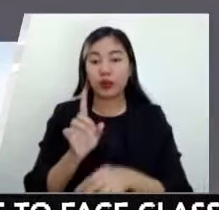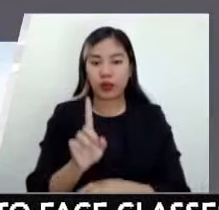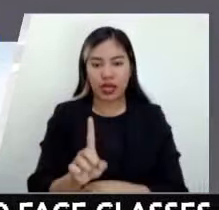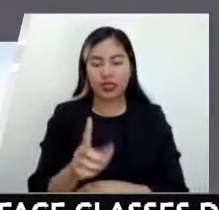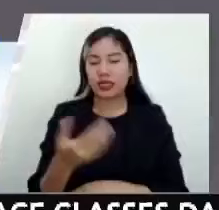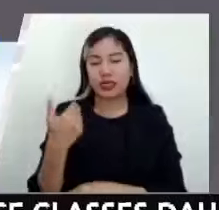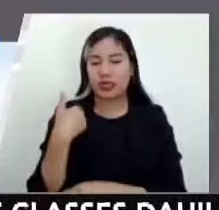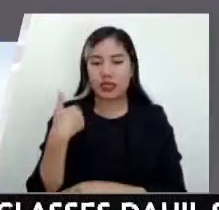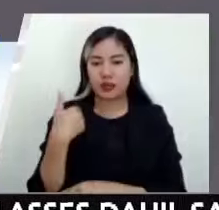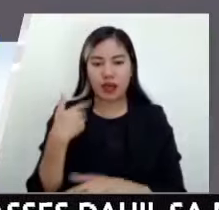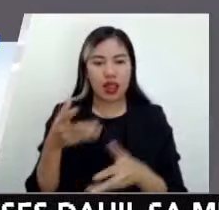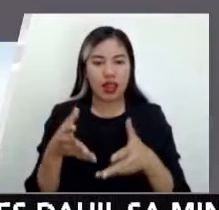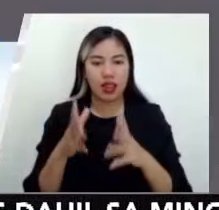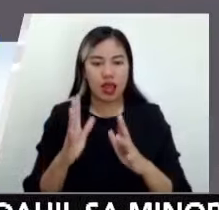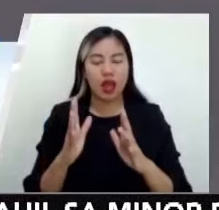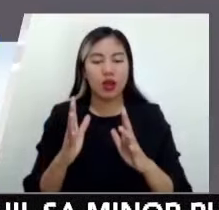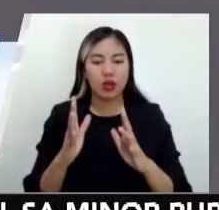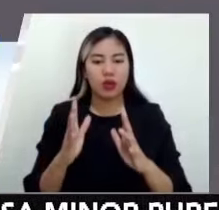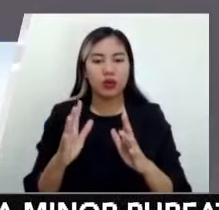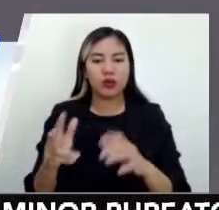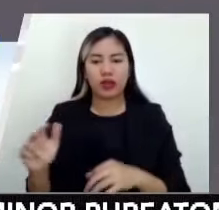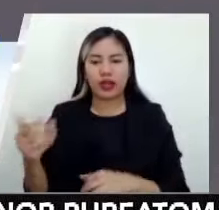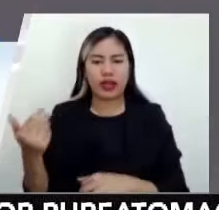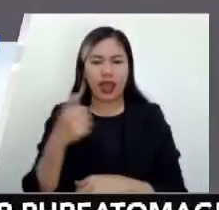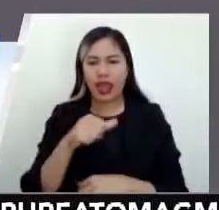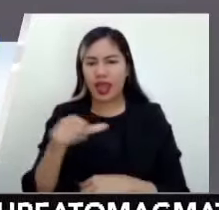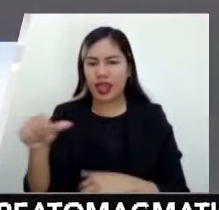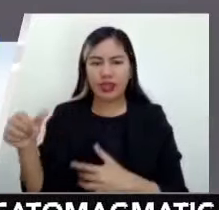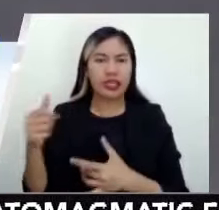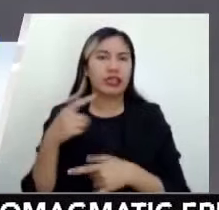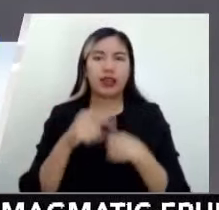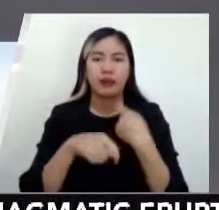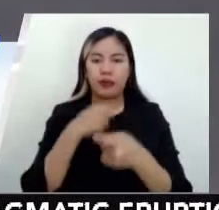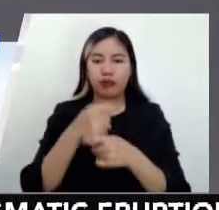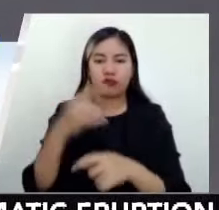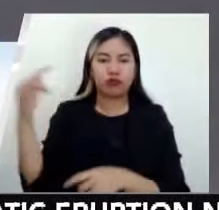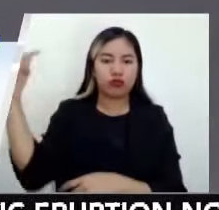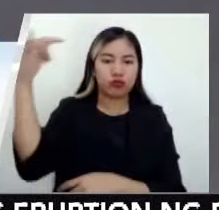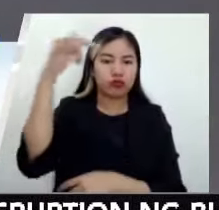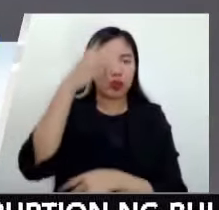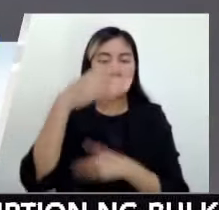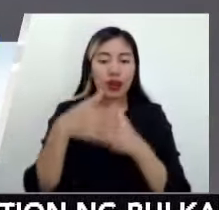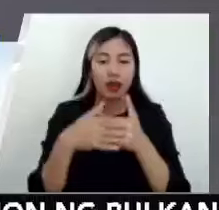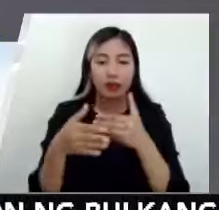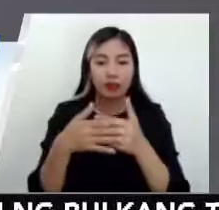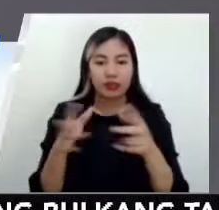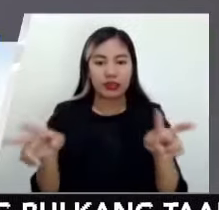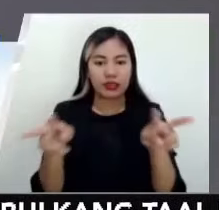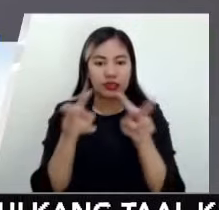pinapayagan ang pagdaan ng anumang sasakyang panghimpapawid malapit sa tuktok ng bulkan, pati